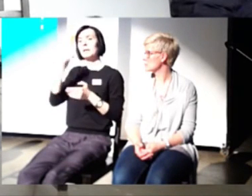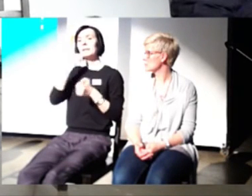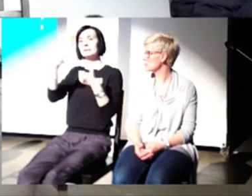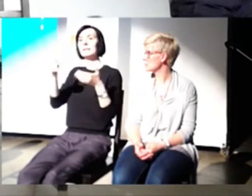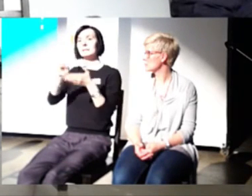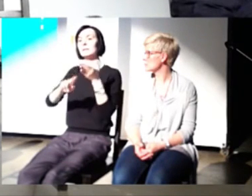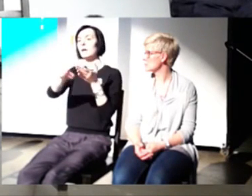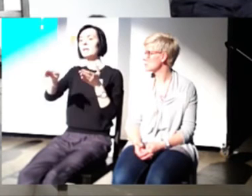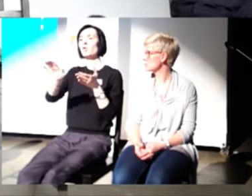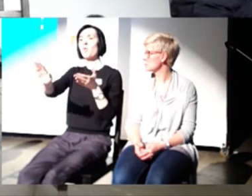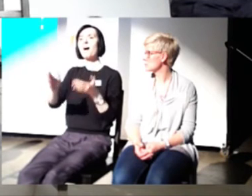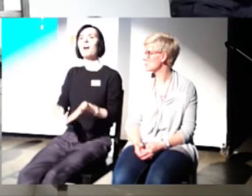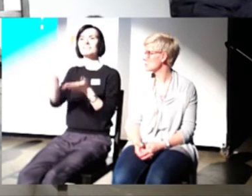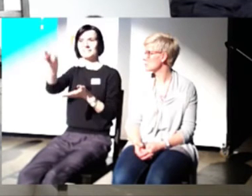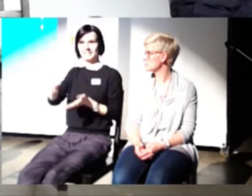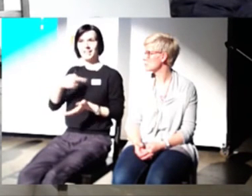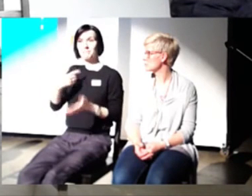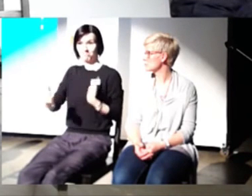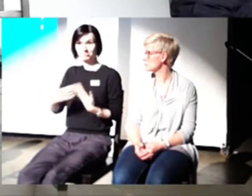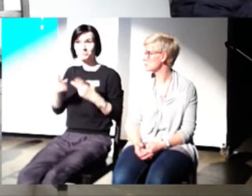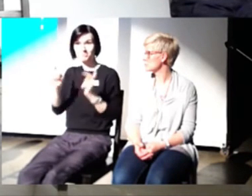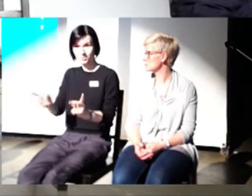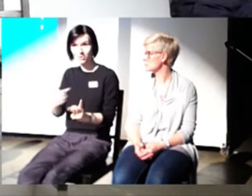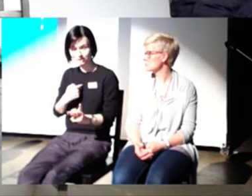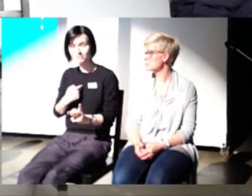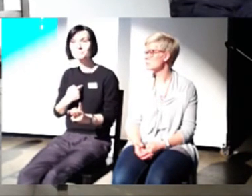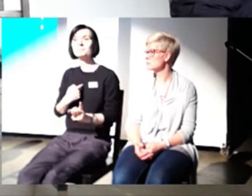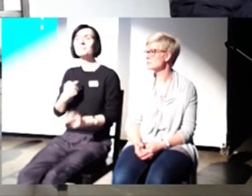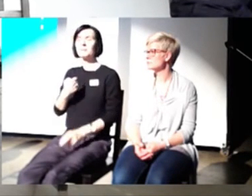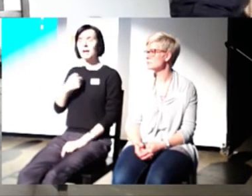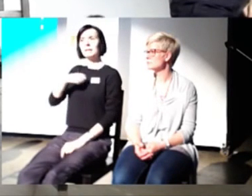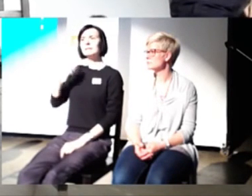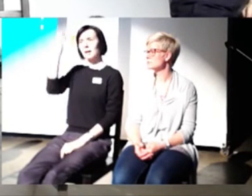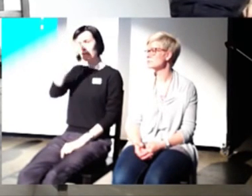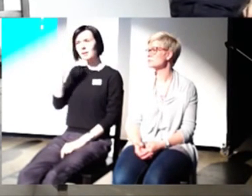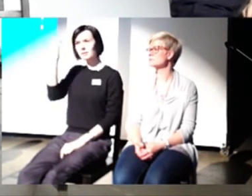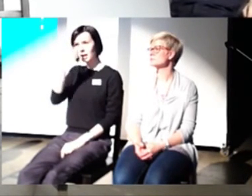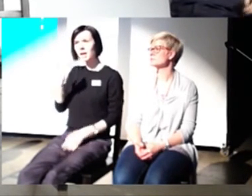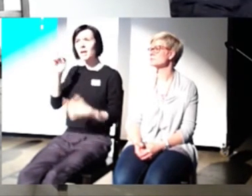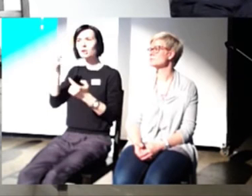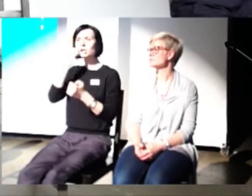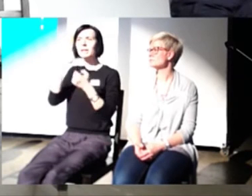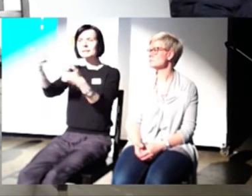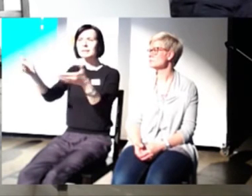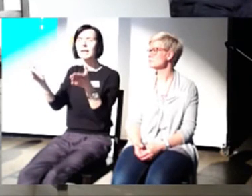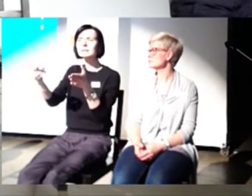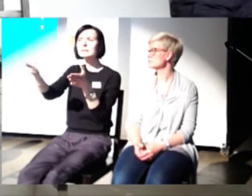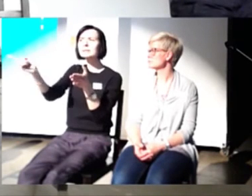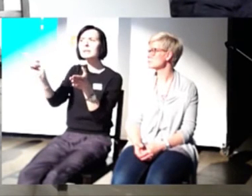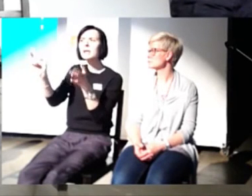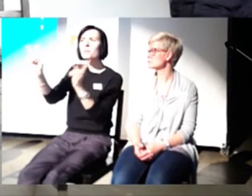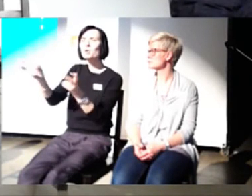Ja jotenkin mä niin kuin ajattelen sitä niin, että jos residensseillä olisi tarjolla myös